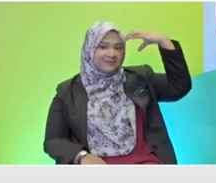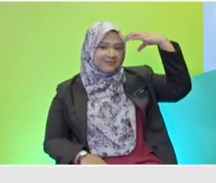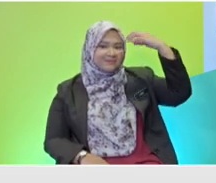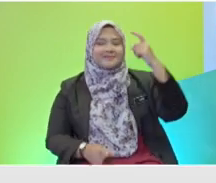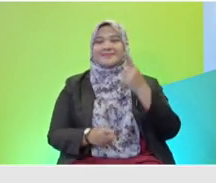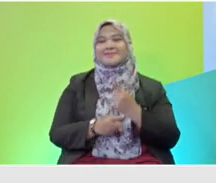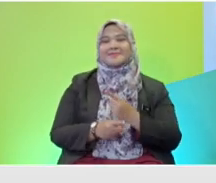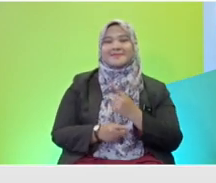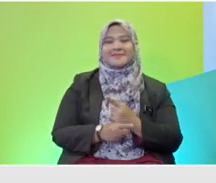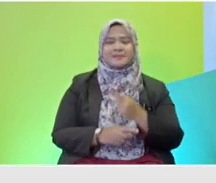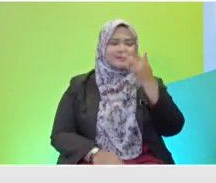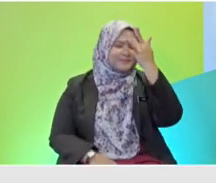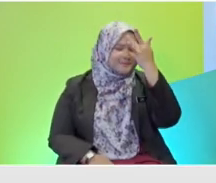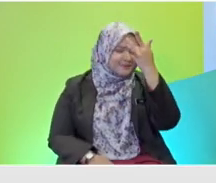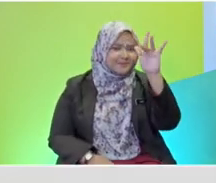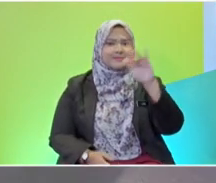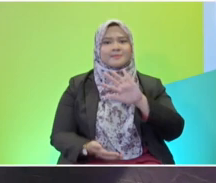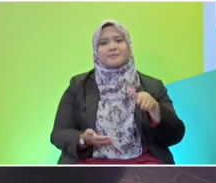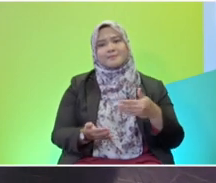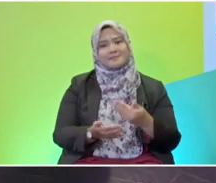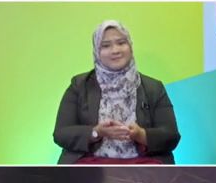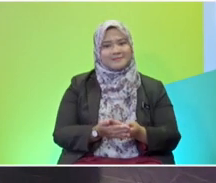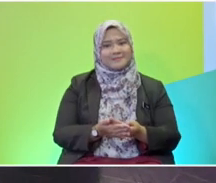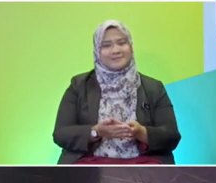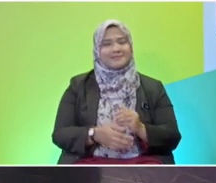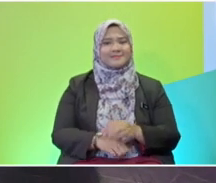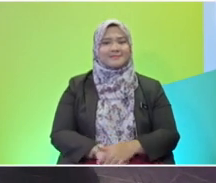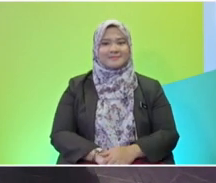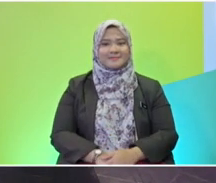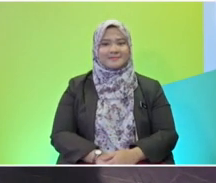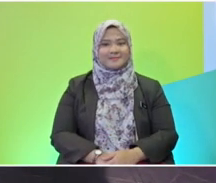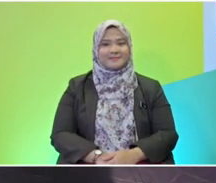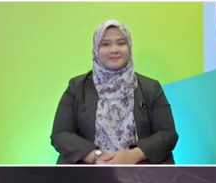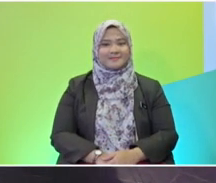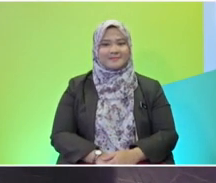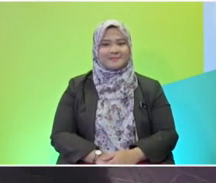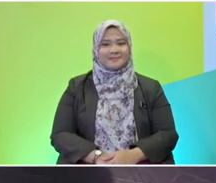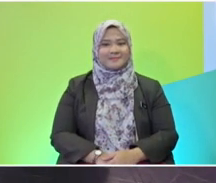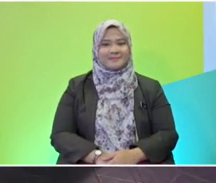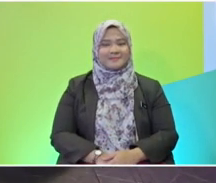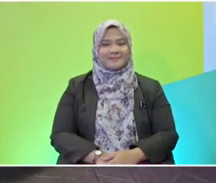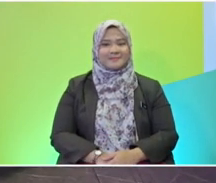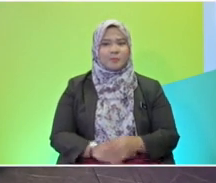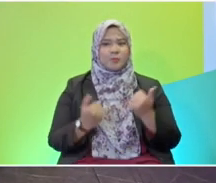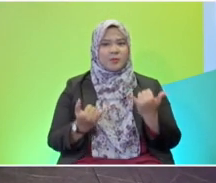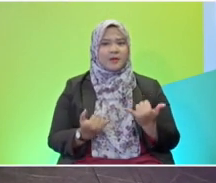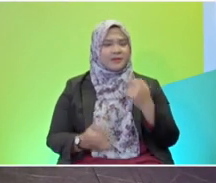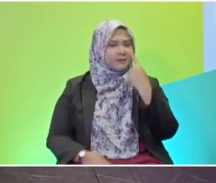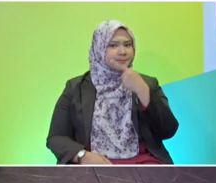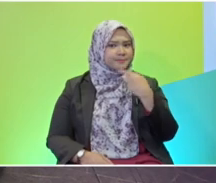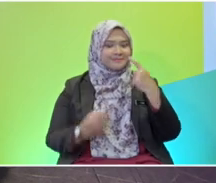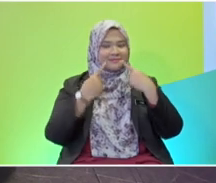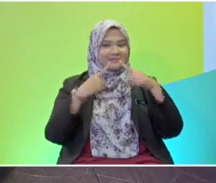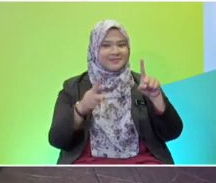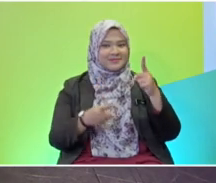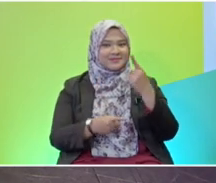ataupun pantulan cahaya prinsip pantulan cahaya dan saya tinggal beberapa besar hati ingin menghadiahkan